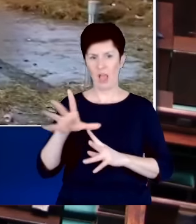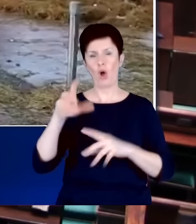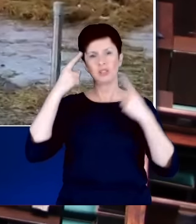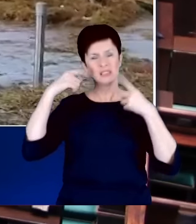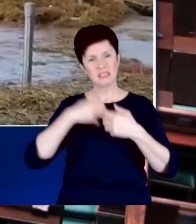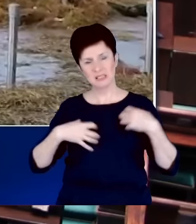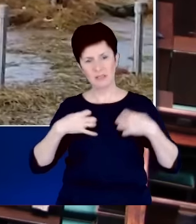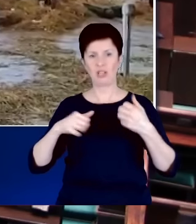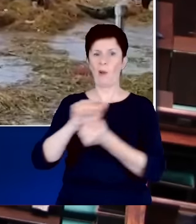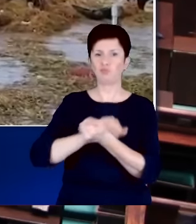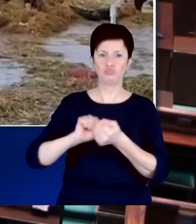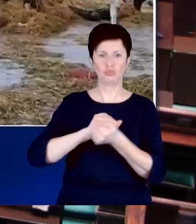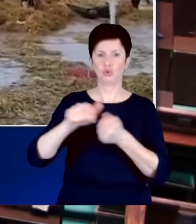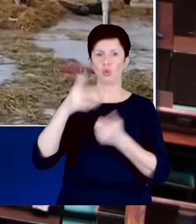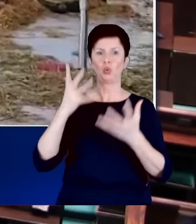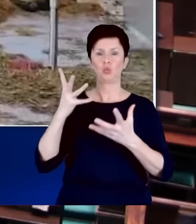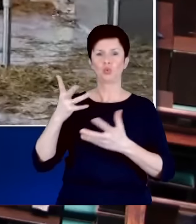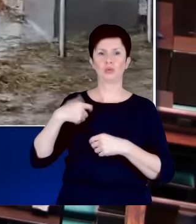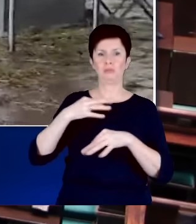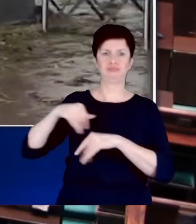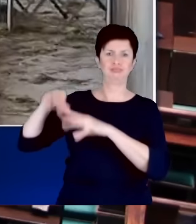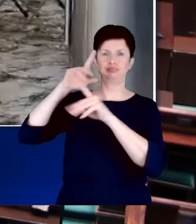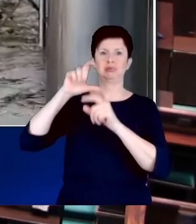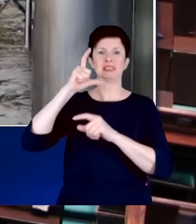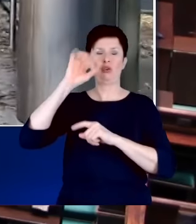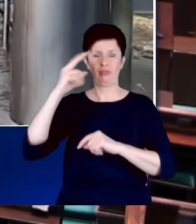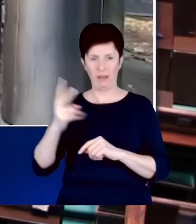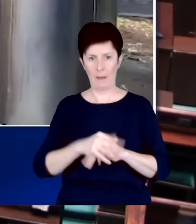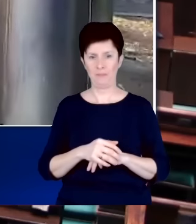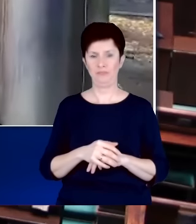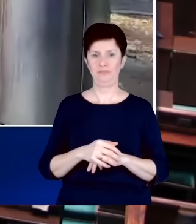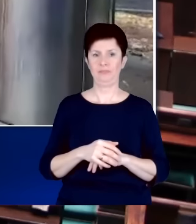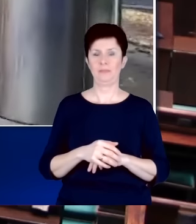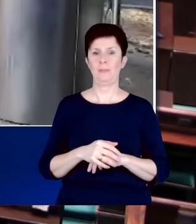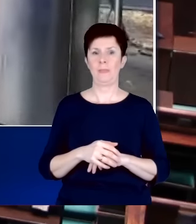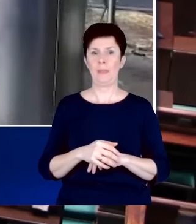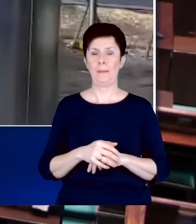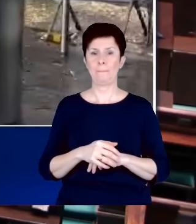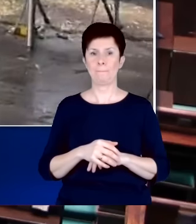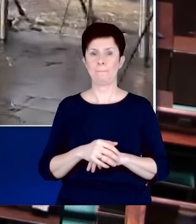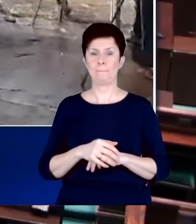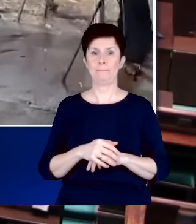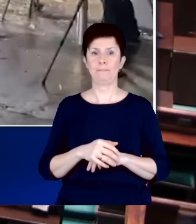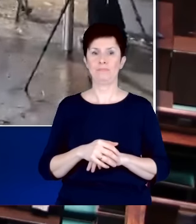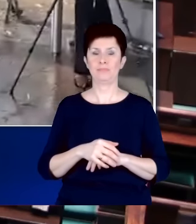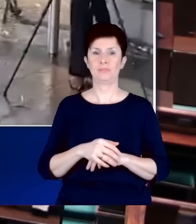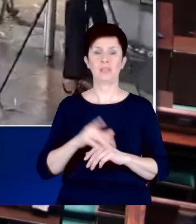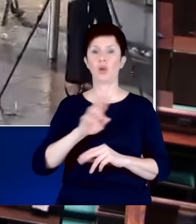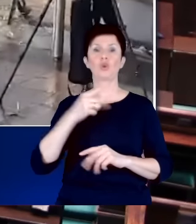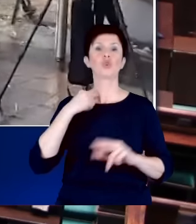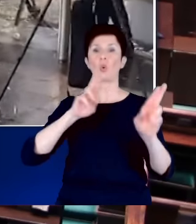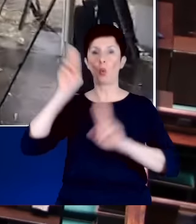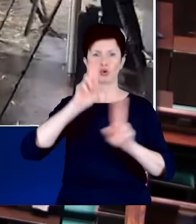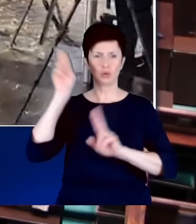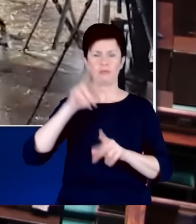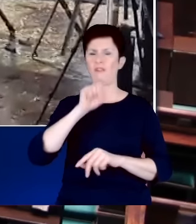są głównym wrogiem aktywistów, emitują metan. Ci, którzy przychodzą i głosują za tym, nie mają zielonego pojęcia o